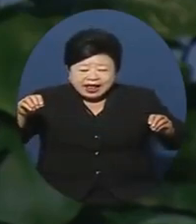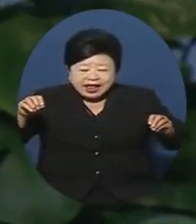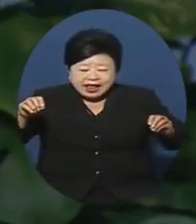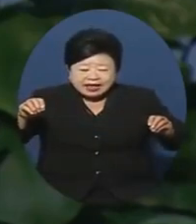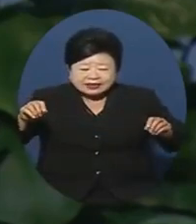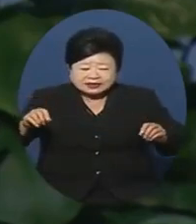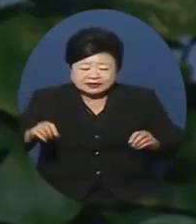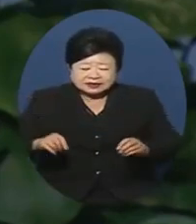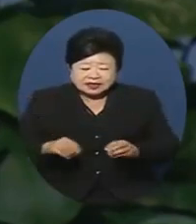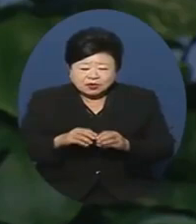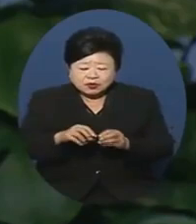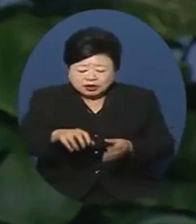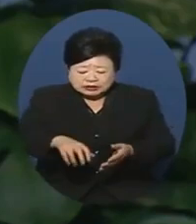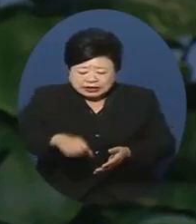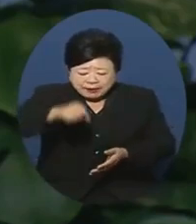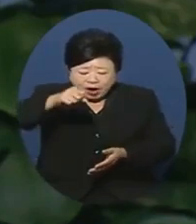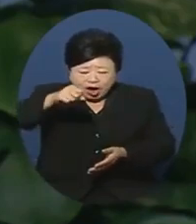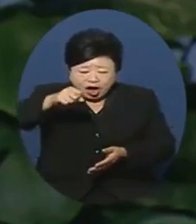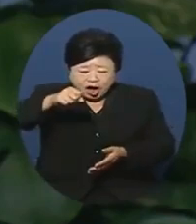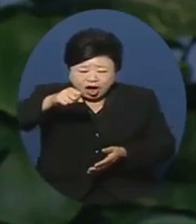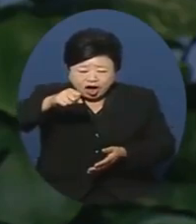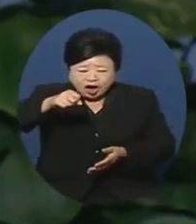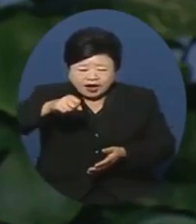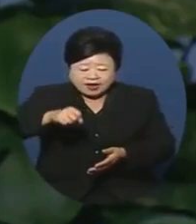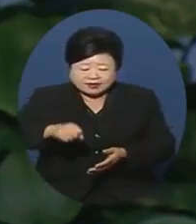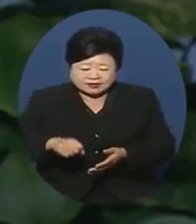모래사장에 모래를 잡으면